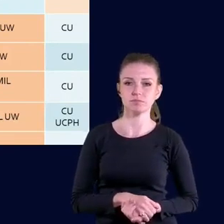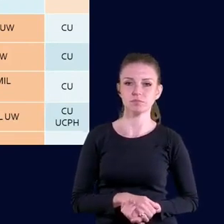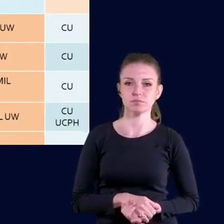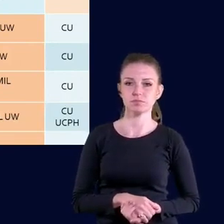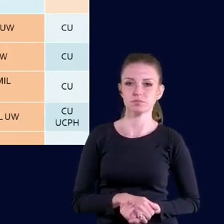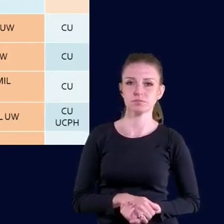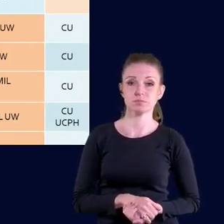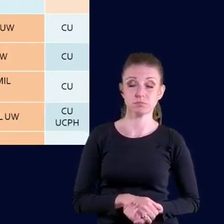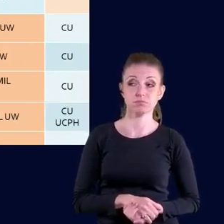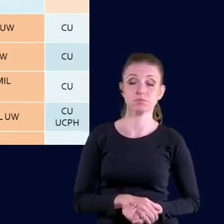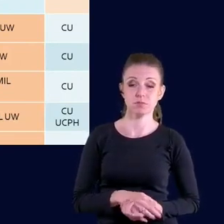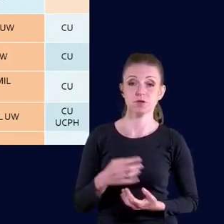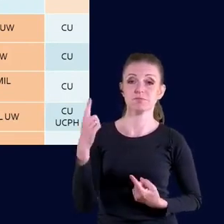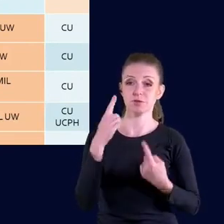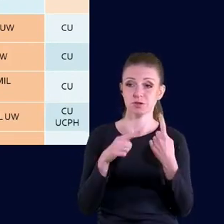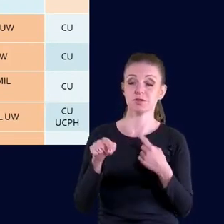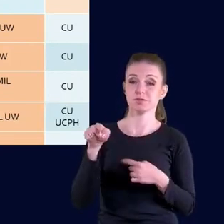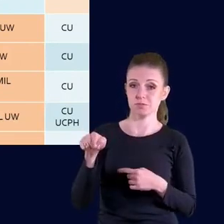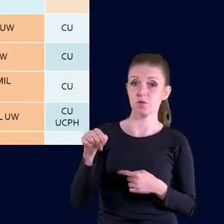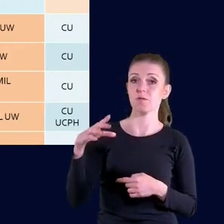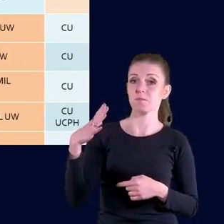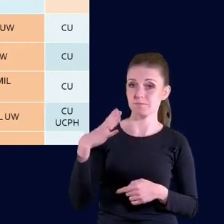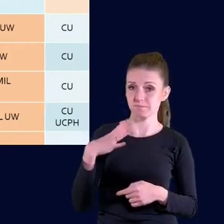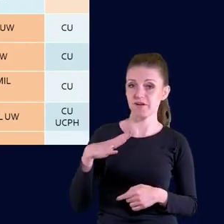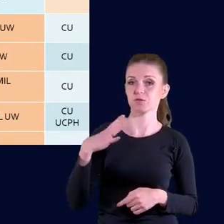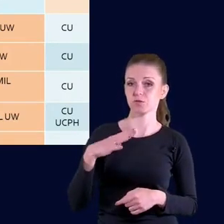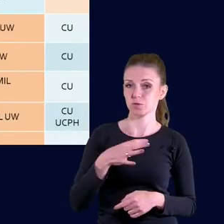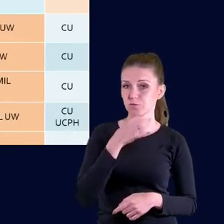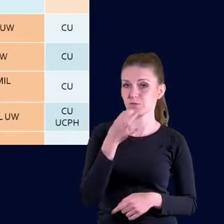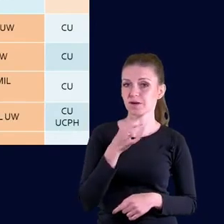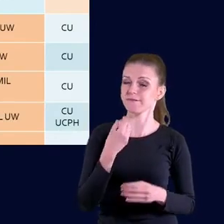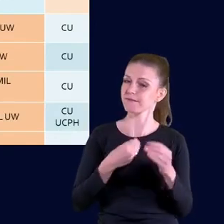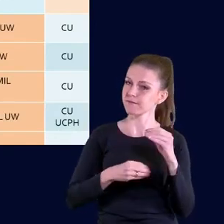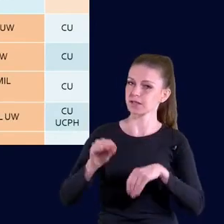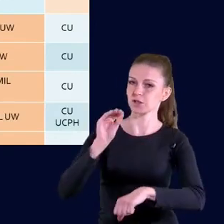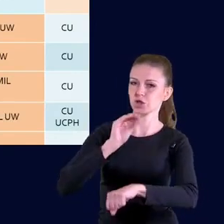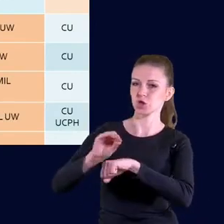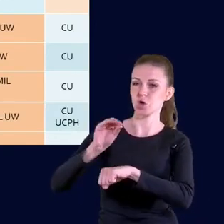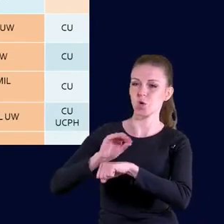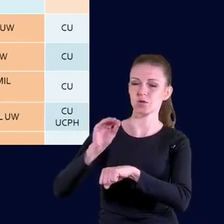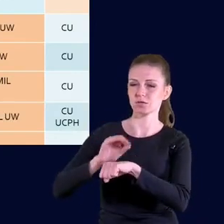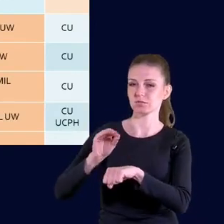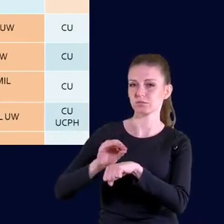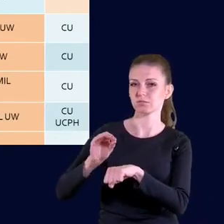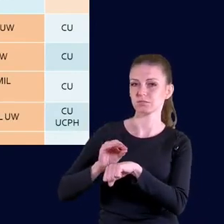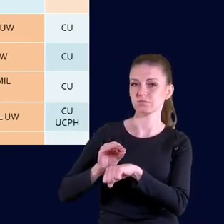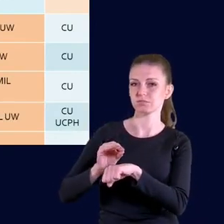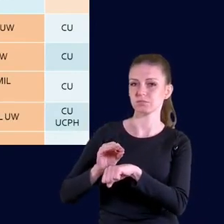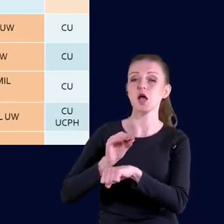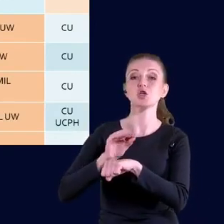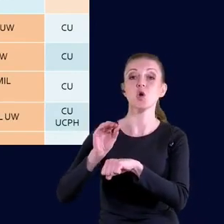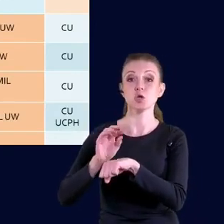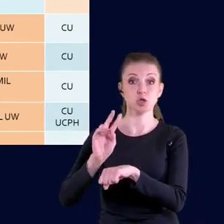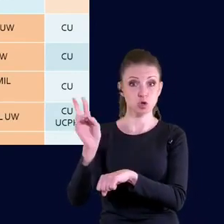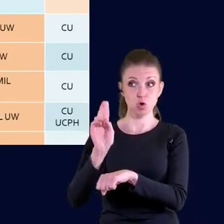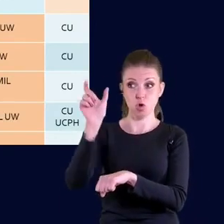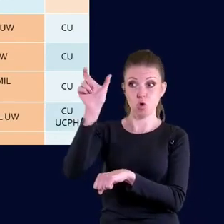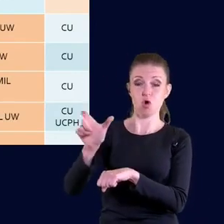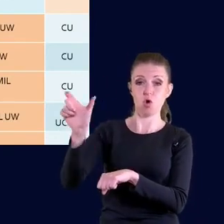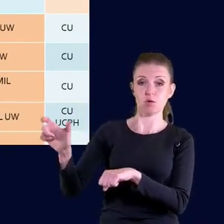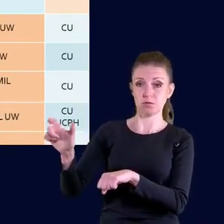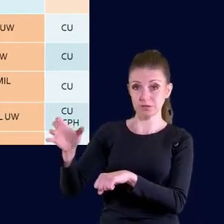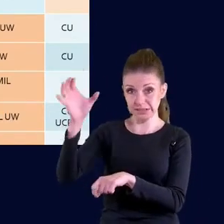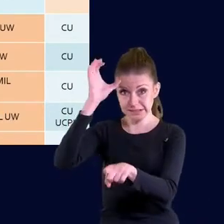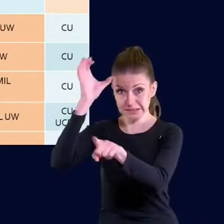jest chyba pole znowu do większej ilości szkoleń tylko że szkolić trzeba nie tylko naukowców oczywiście